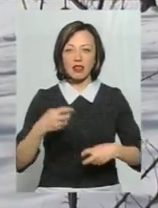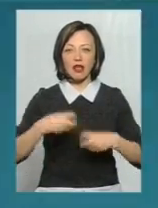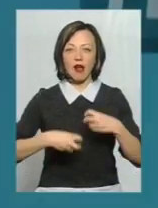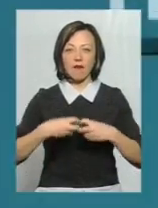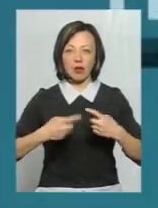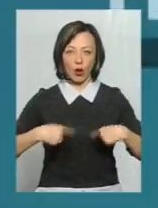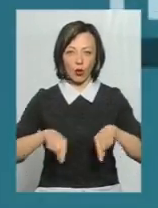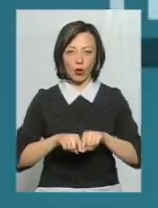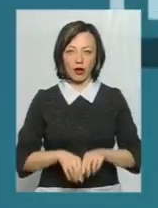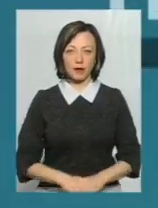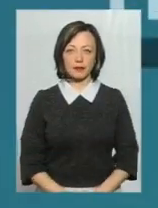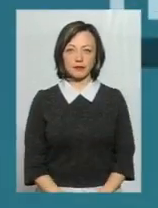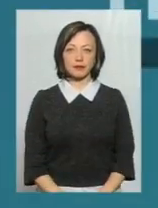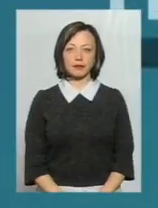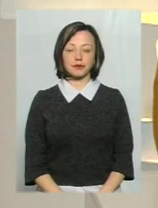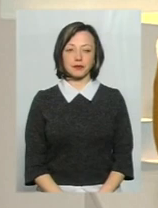травматологія.